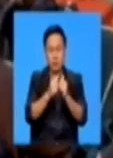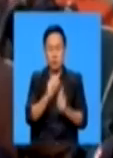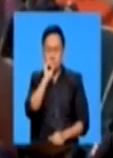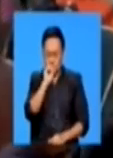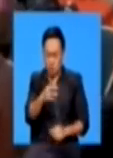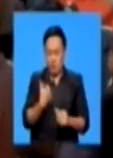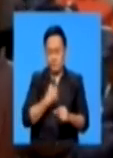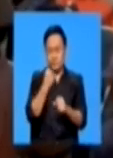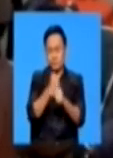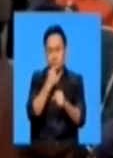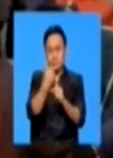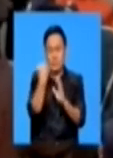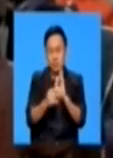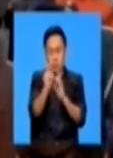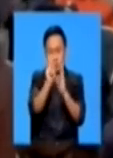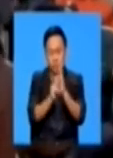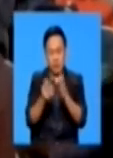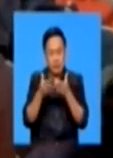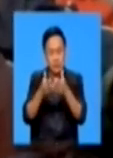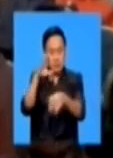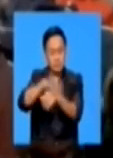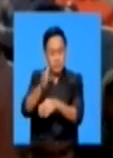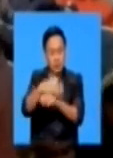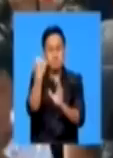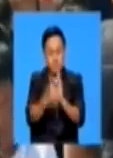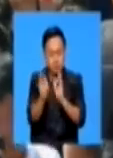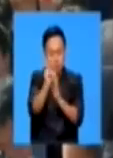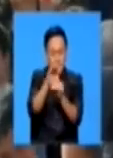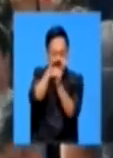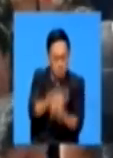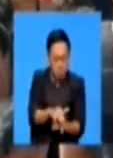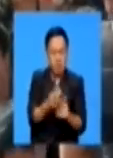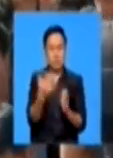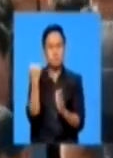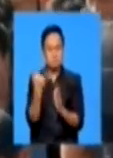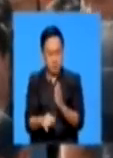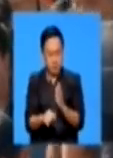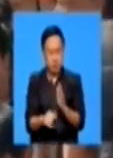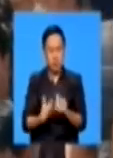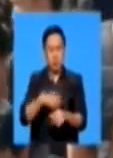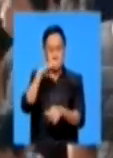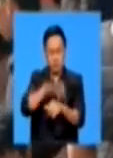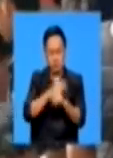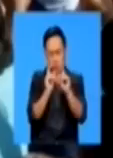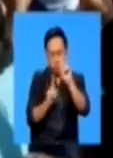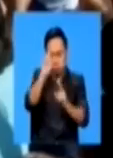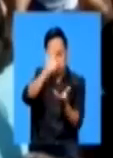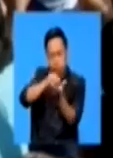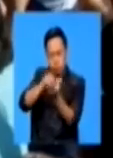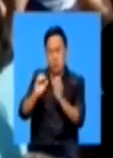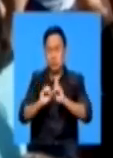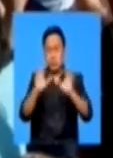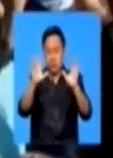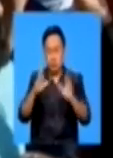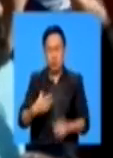ในเรื่องของประมงในเรื่องของข้ามรุ่นเนี่ยจะต้องลงโทษอย่างเด็ดขาดนะแล้วก็จะต้องมีการจัดทำข้อมูลเชิงสถิติตัวเลขนะ